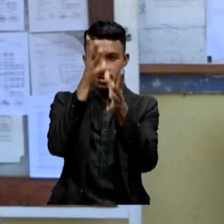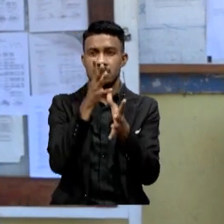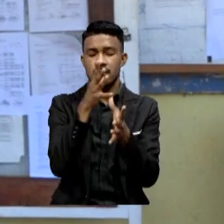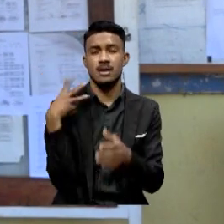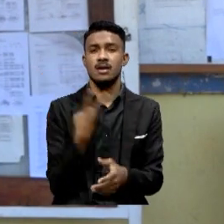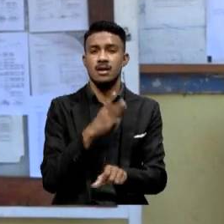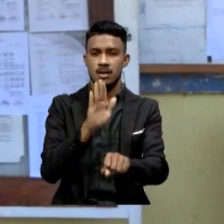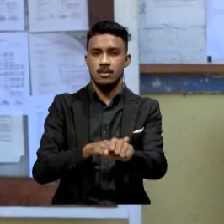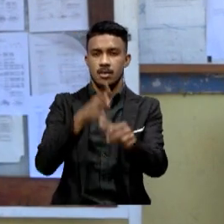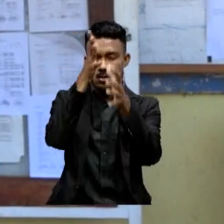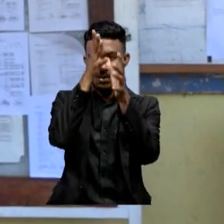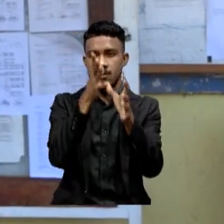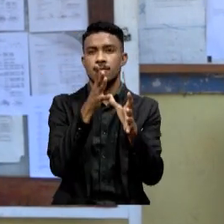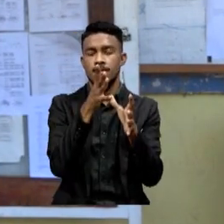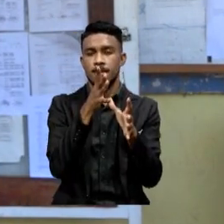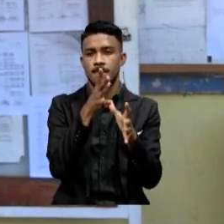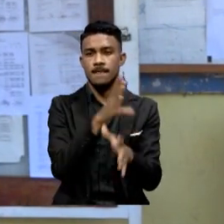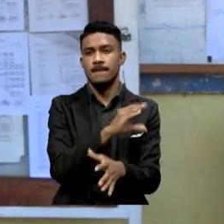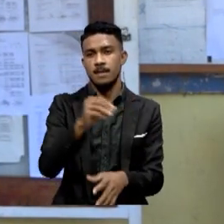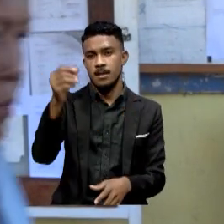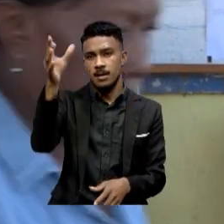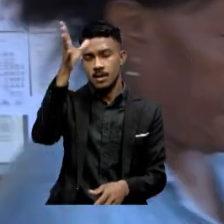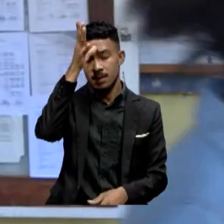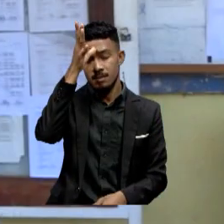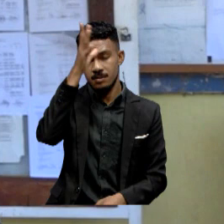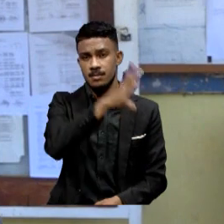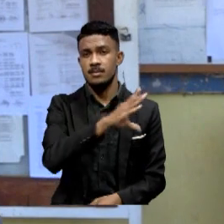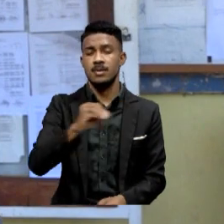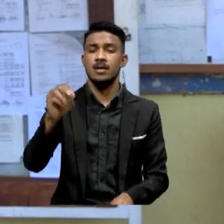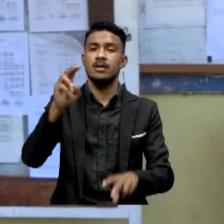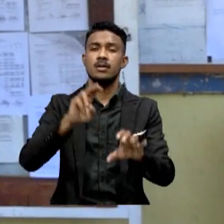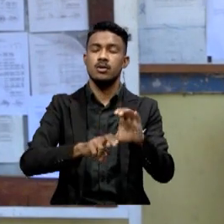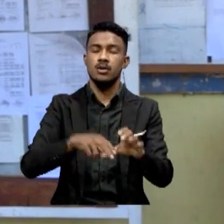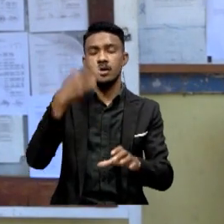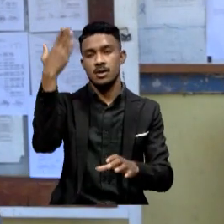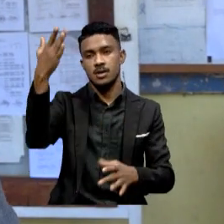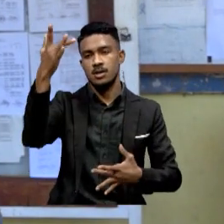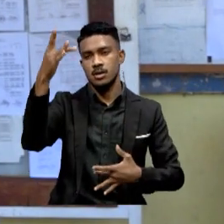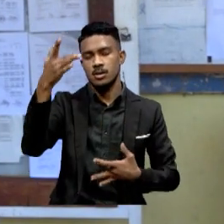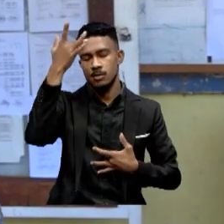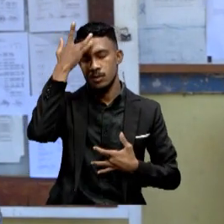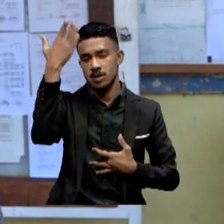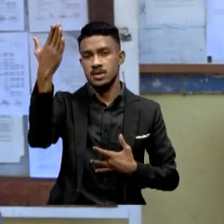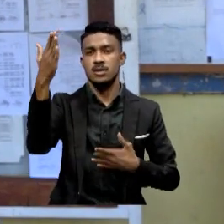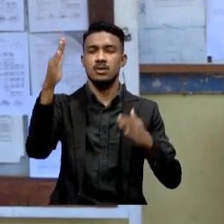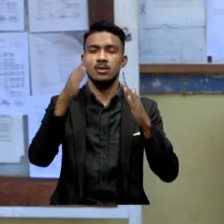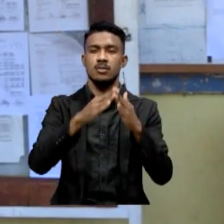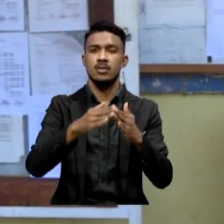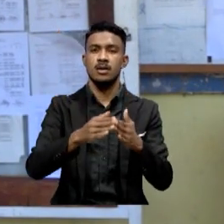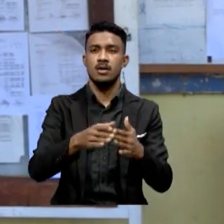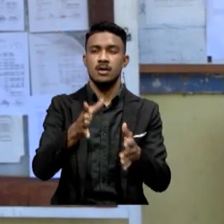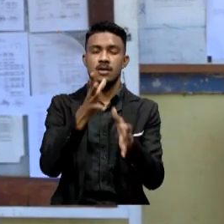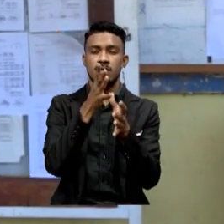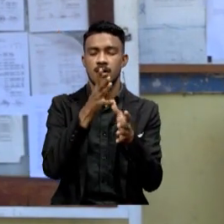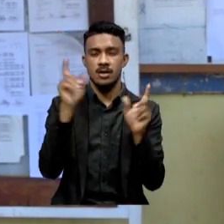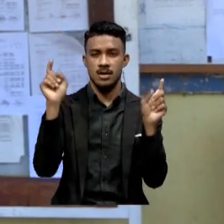iduzuna então katua turi umade ho kondisaun ne bema moras ne bema katua turi umade anta ferik tengi